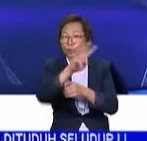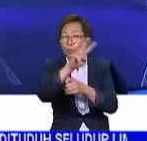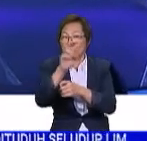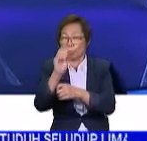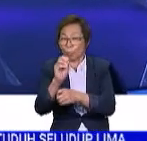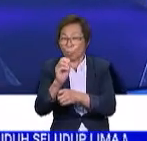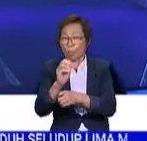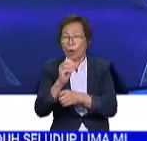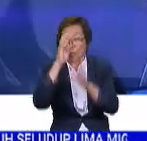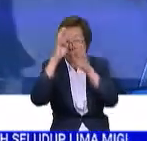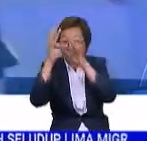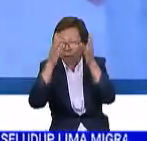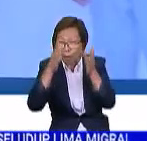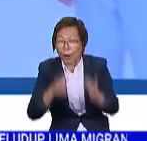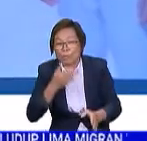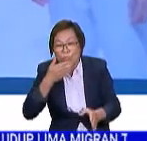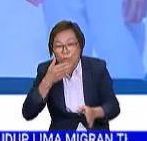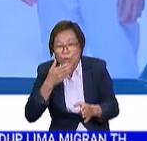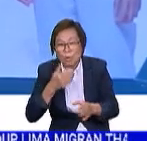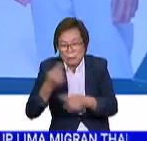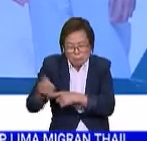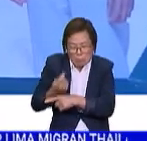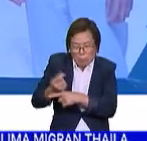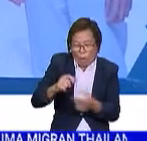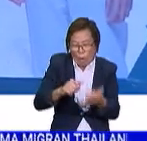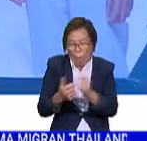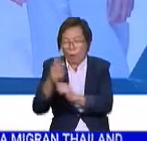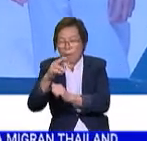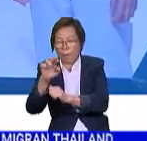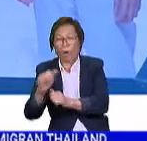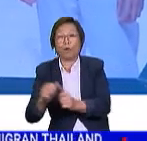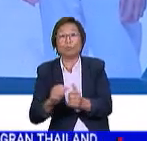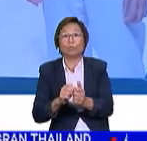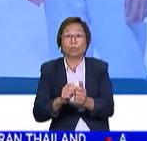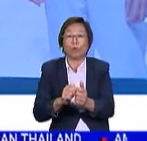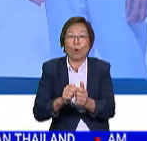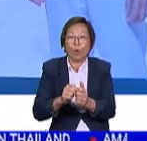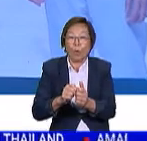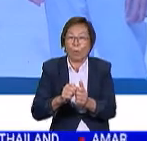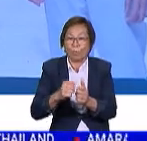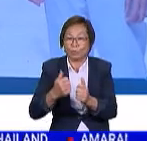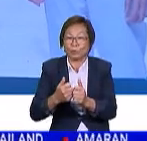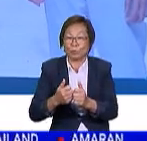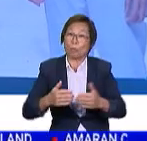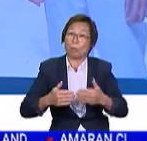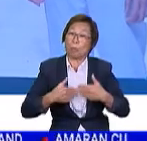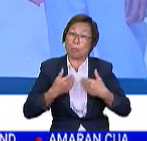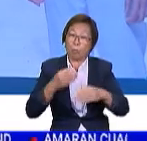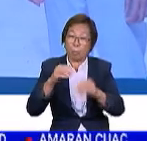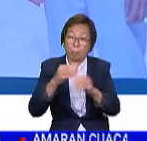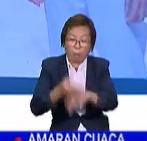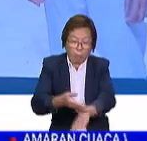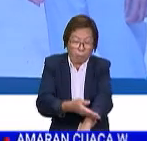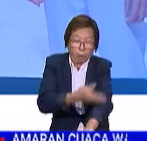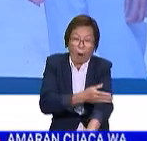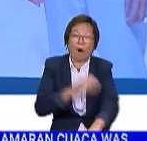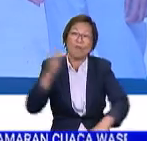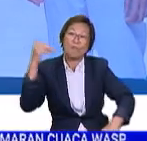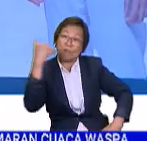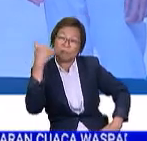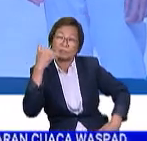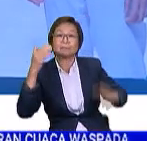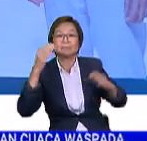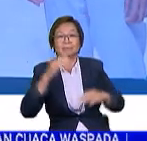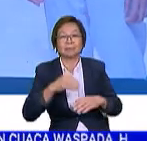yang bakatnya digilap oleh Mara bagi menyemarakkan industri fashion tanah air. Mereka telah melalui beberapa siri